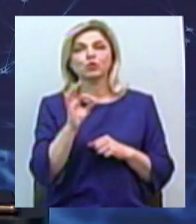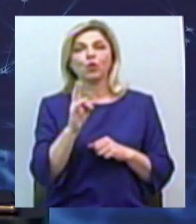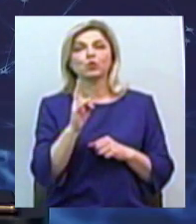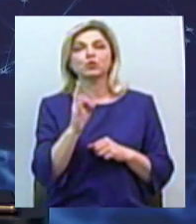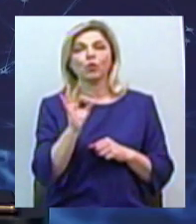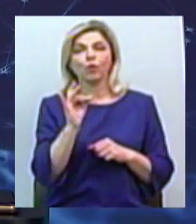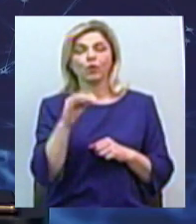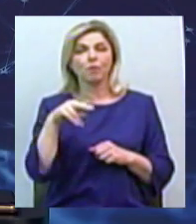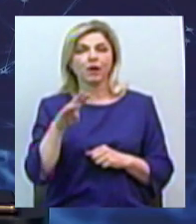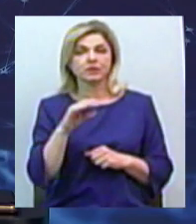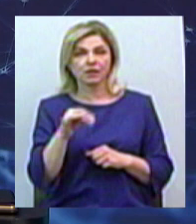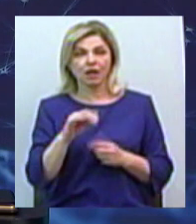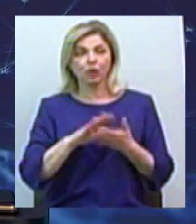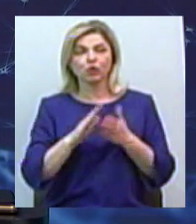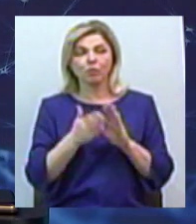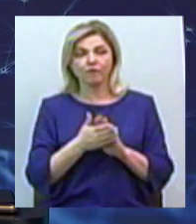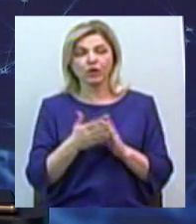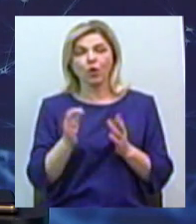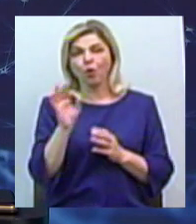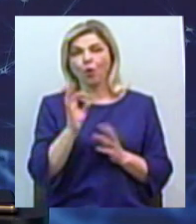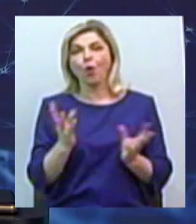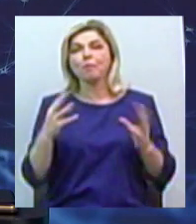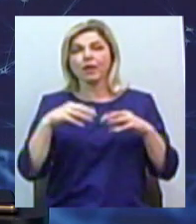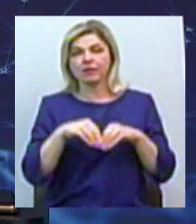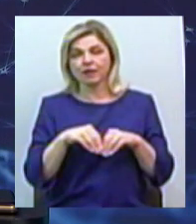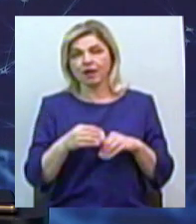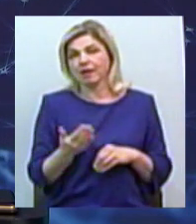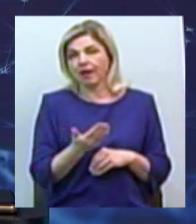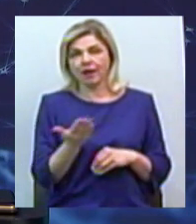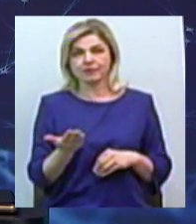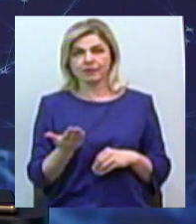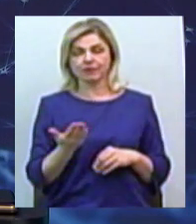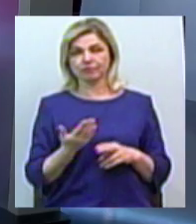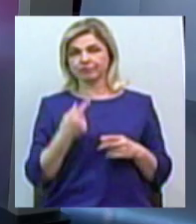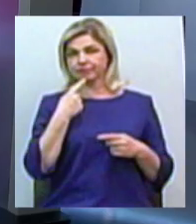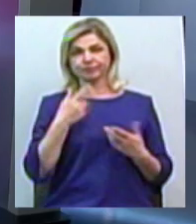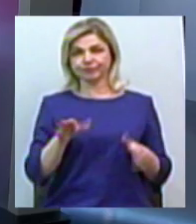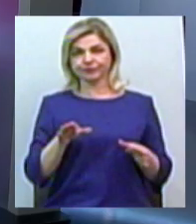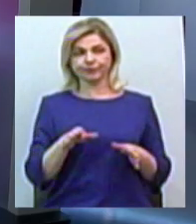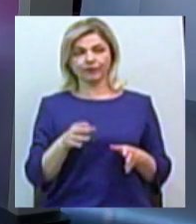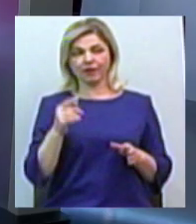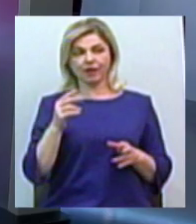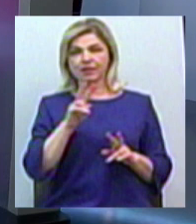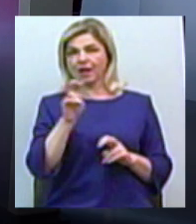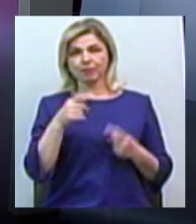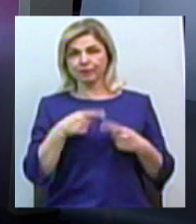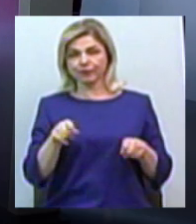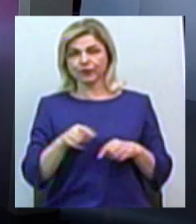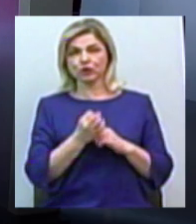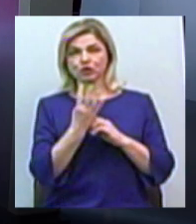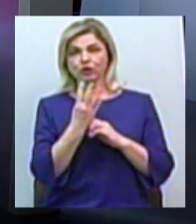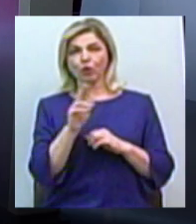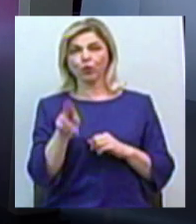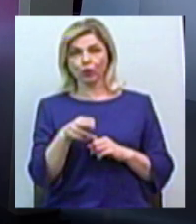про, так би мовити, об'єднання якесь, це недоречне. 14